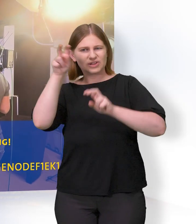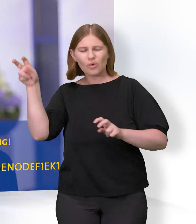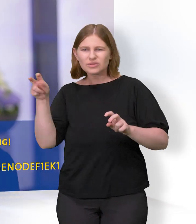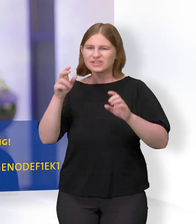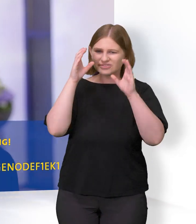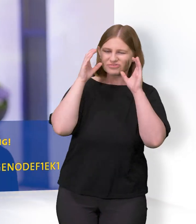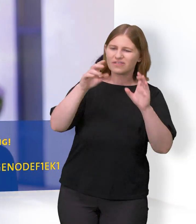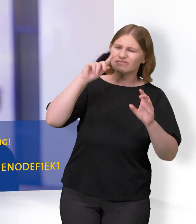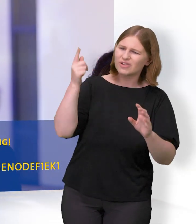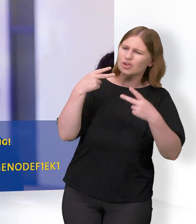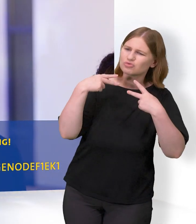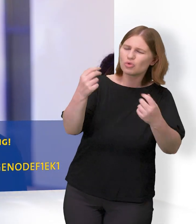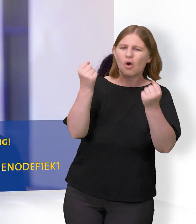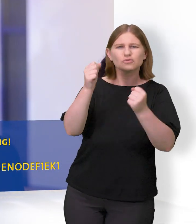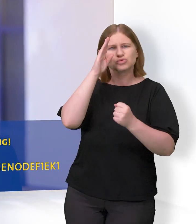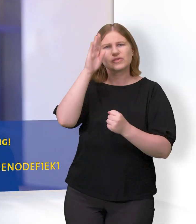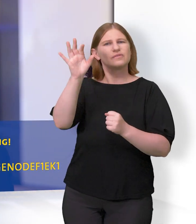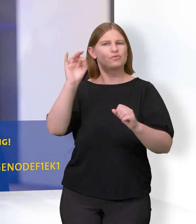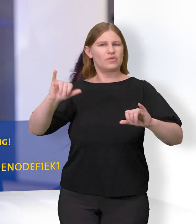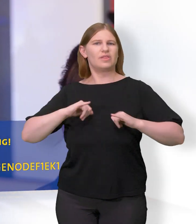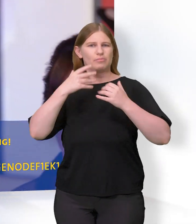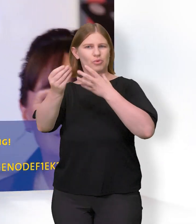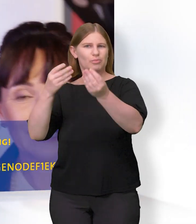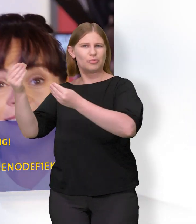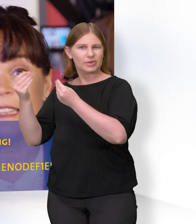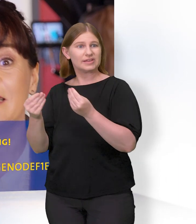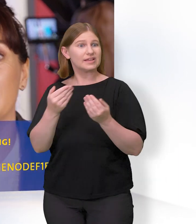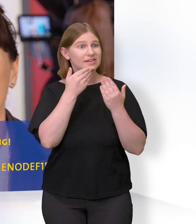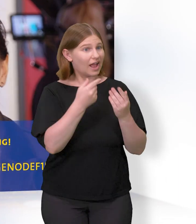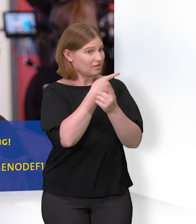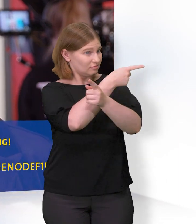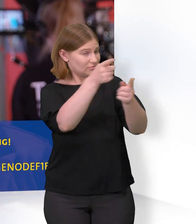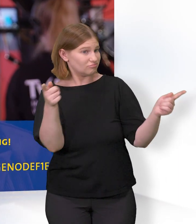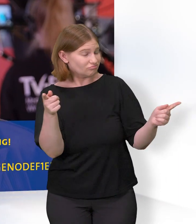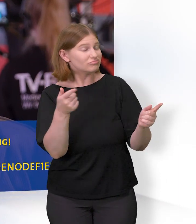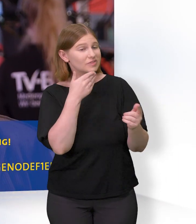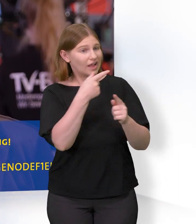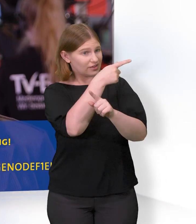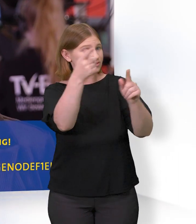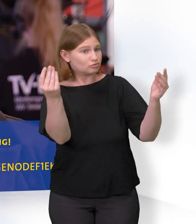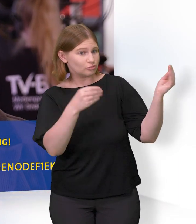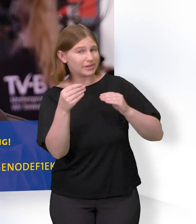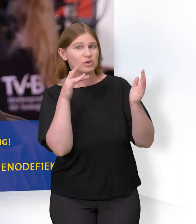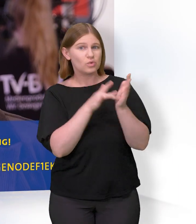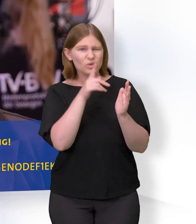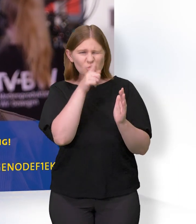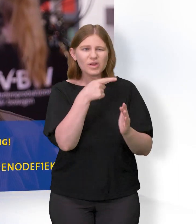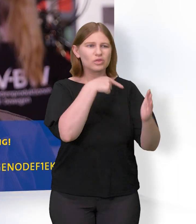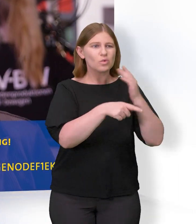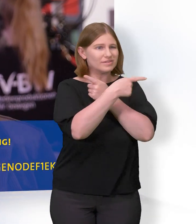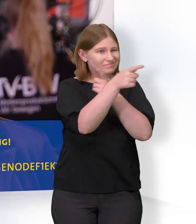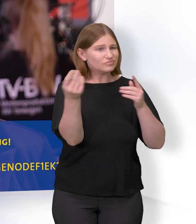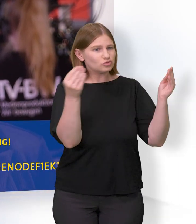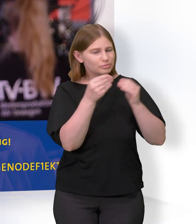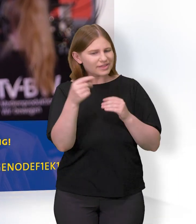Höchsten wieder Hoffnung und Zuversicht für ihr Leben bekommen. Dank Ihnen und Ihrer Spende. Denn erst Ihre